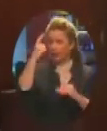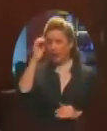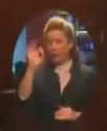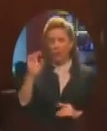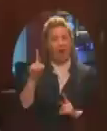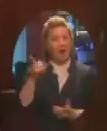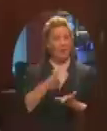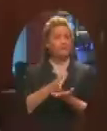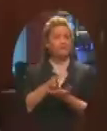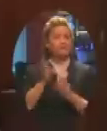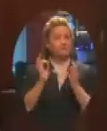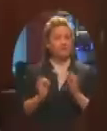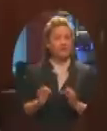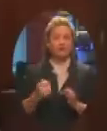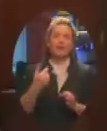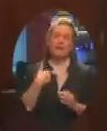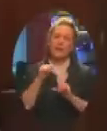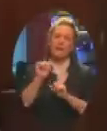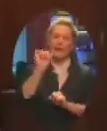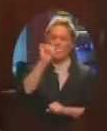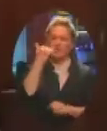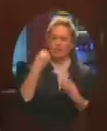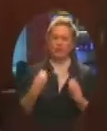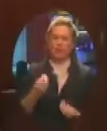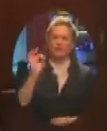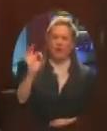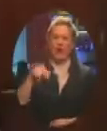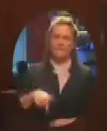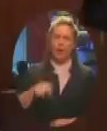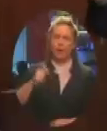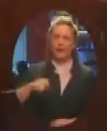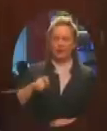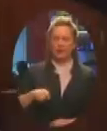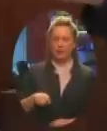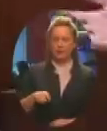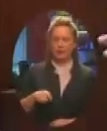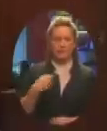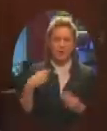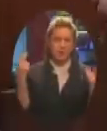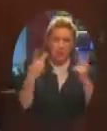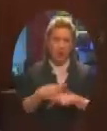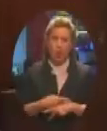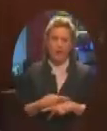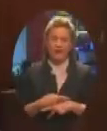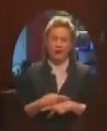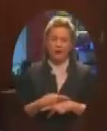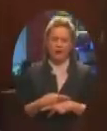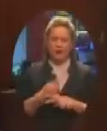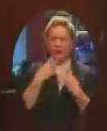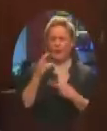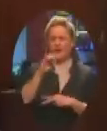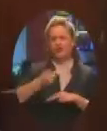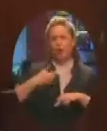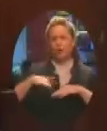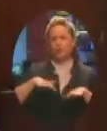מוצא לנכון להגן על שמה הטוב כאן בכנסת ישראל. לא מצליח להבין את תגובתו של ראש